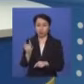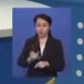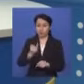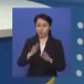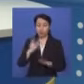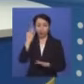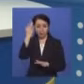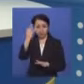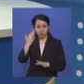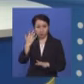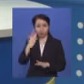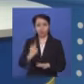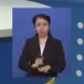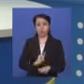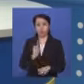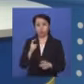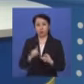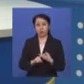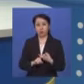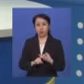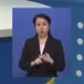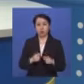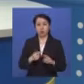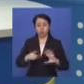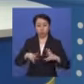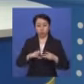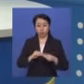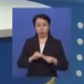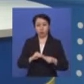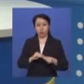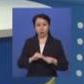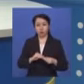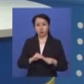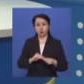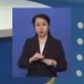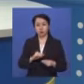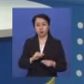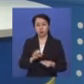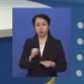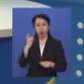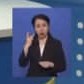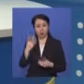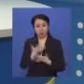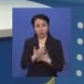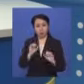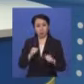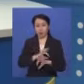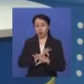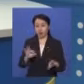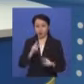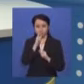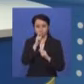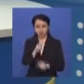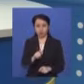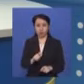только от фантазии и способности мастера зависит итоговый результат кроме того авторская вещь вполне может стать отличным подарком